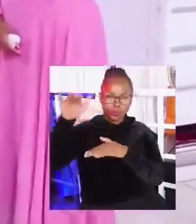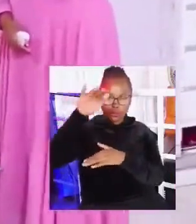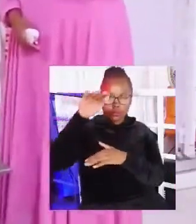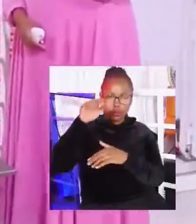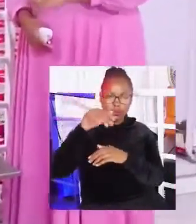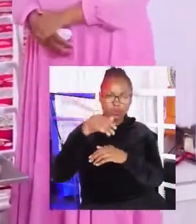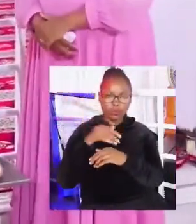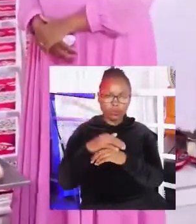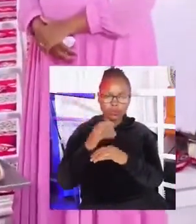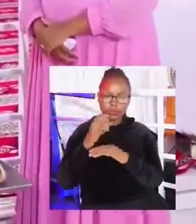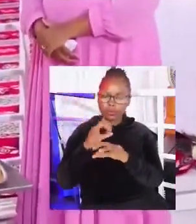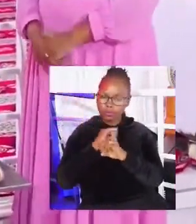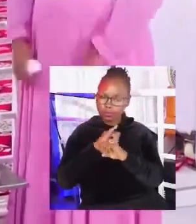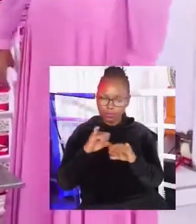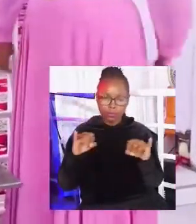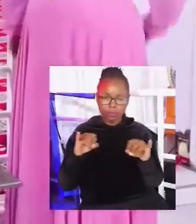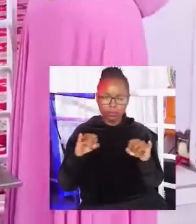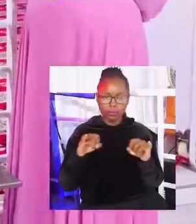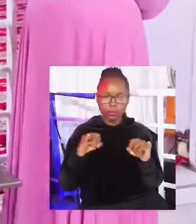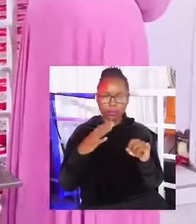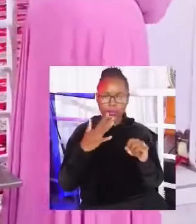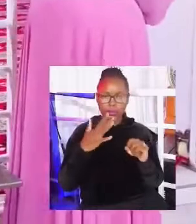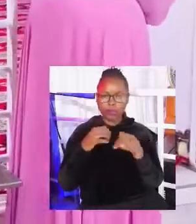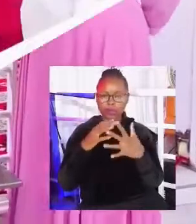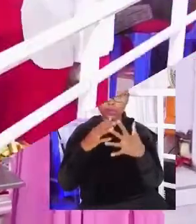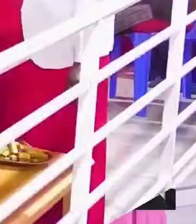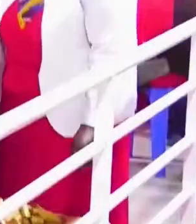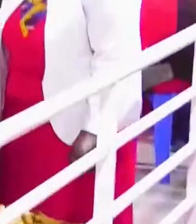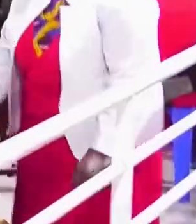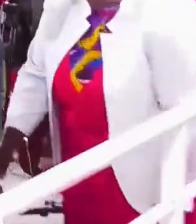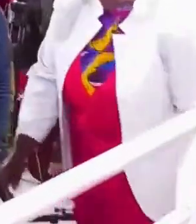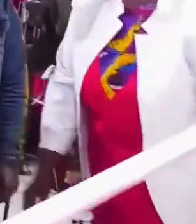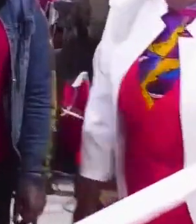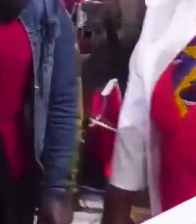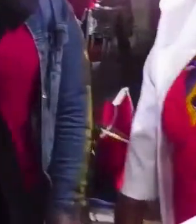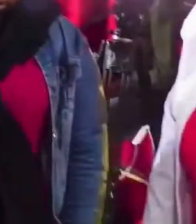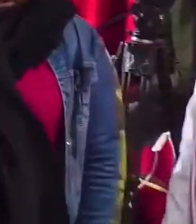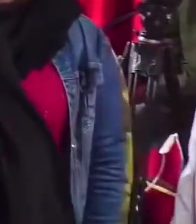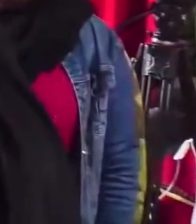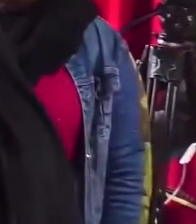ni theragia ni amuraga na ni ohoraga